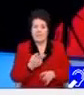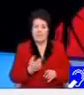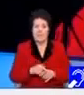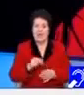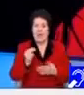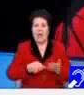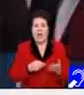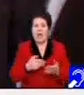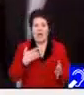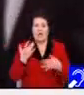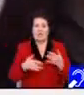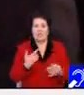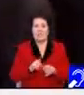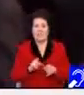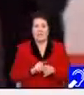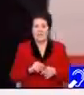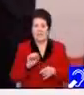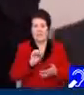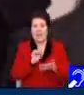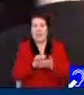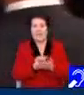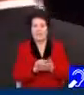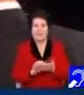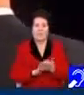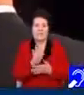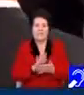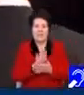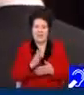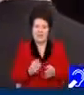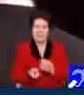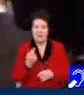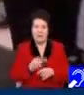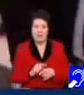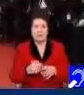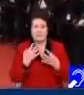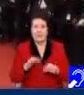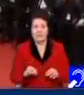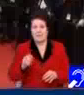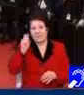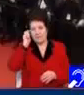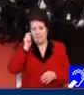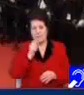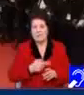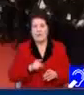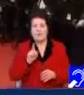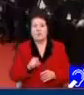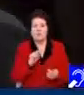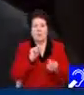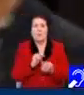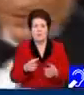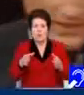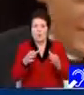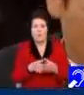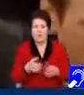actrița Catherine Deneuve, care semnează un articol apărut în ziarul Le Monde. Grupul apără libertatea bărbaților de a deranja și se opune campaniei